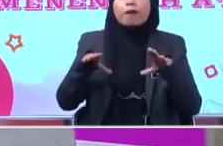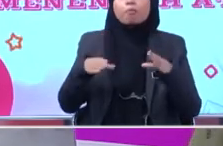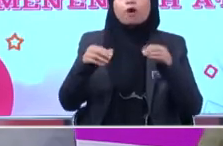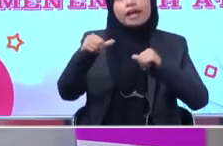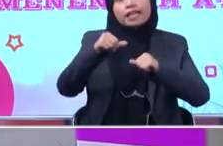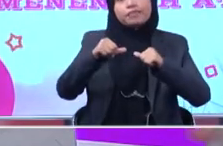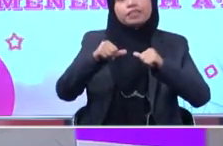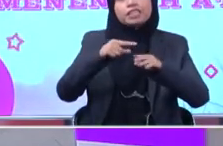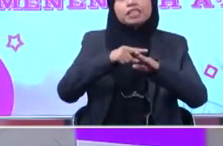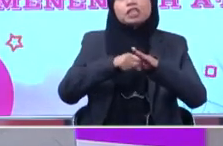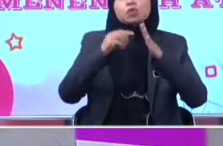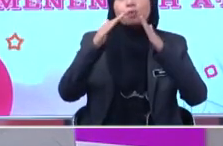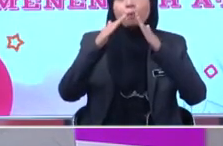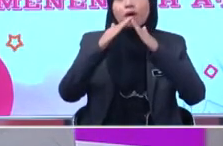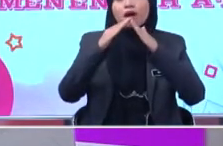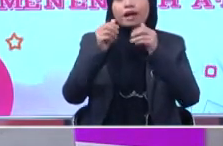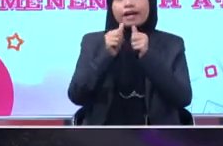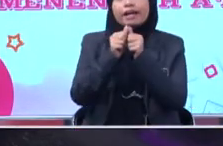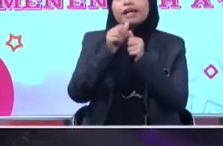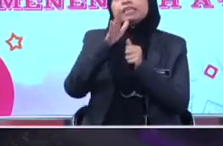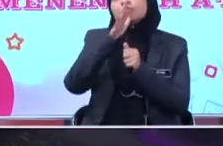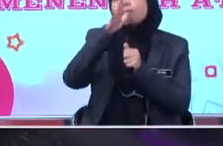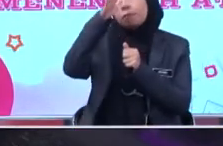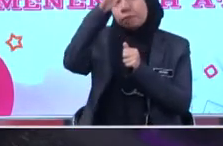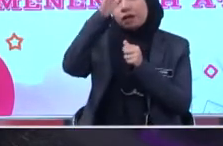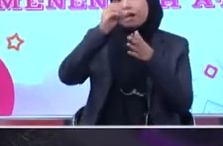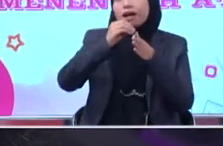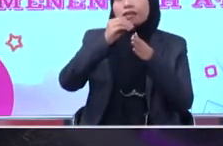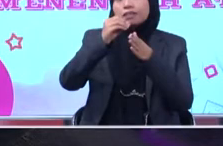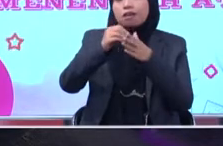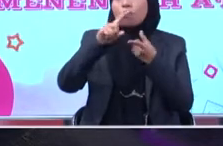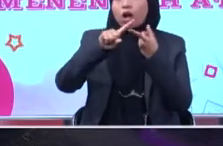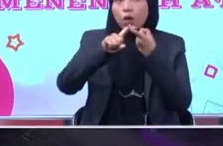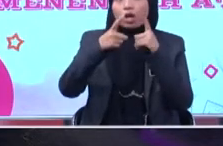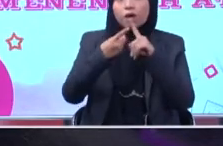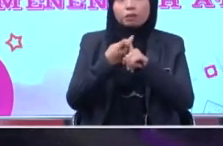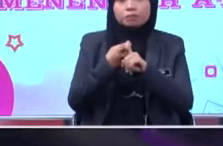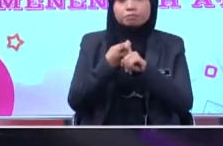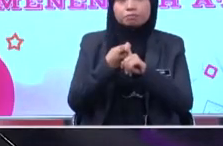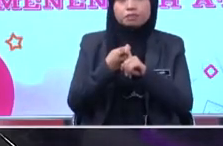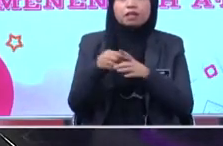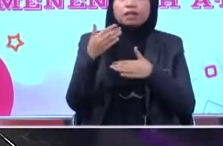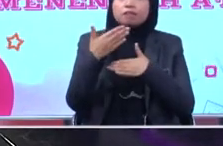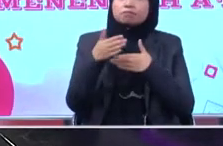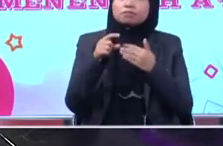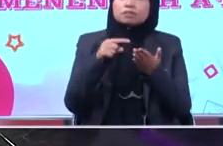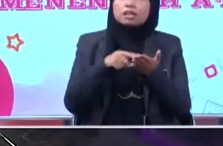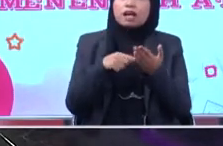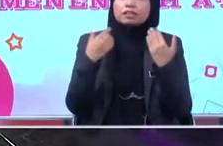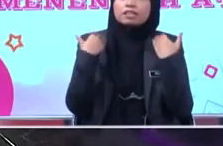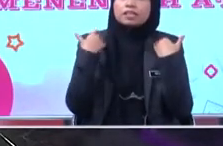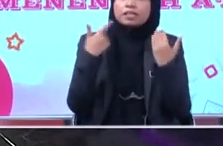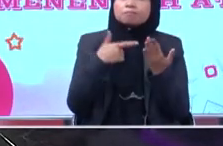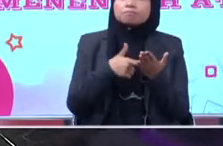dengan kawan-kawan ataupun ibubapa dirubah baik oke apalagi save kita coba depan diseting ada potongan-potongan